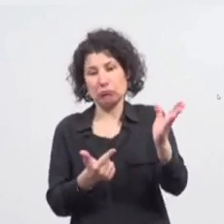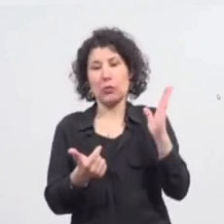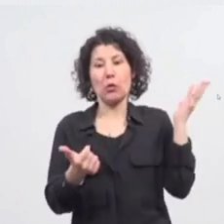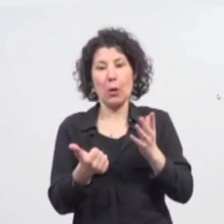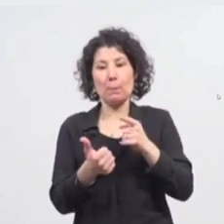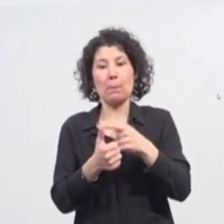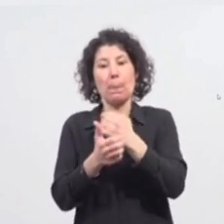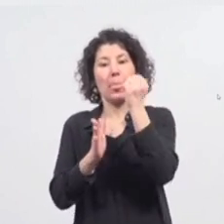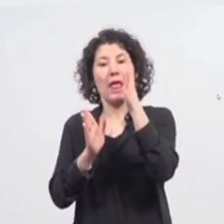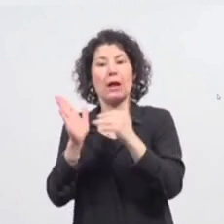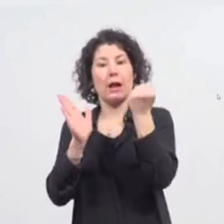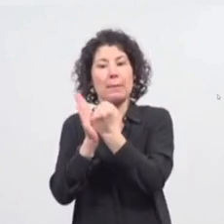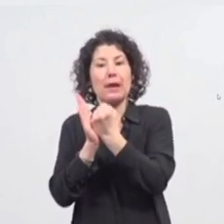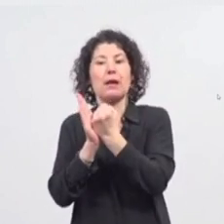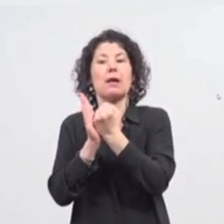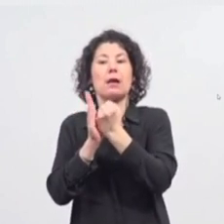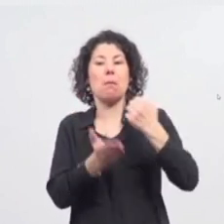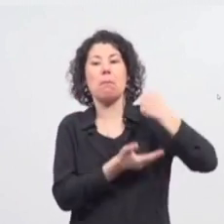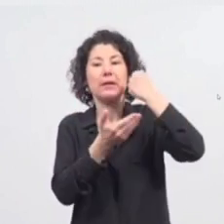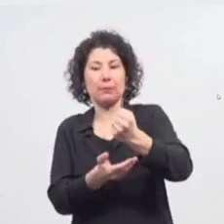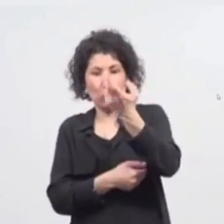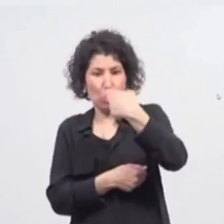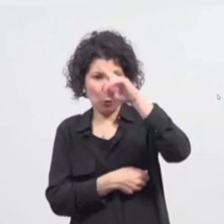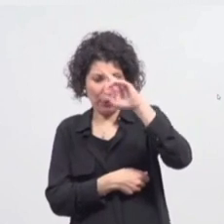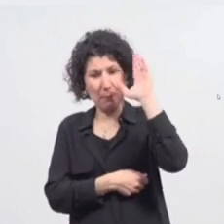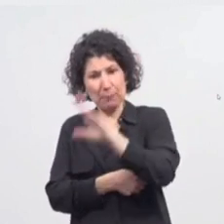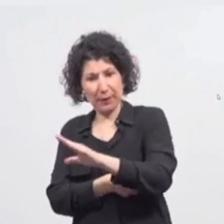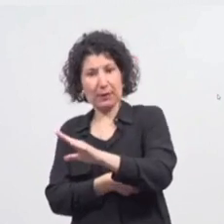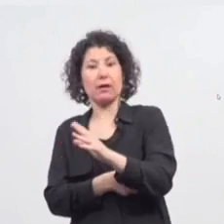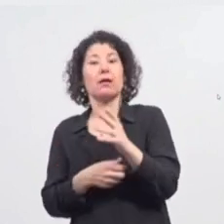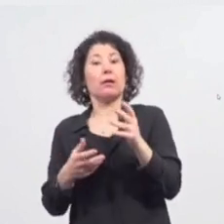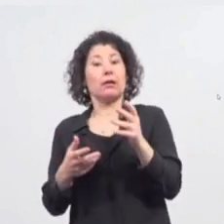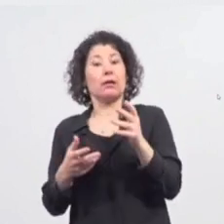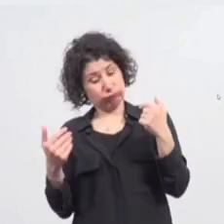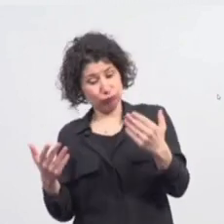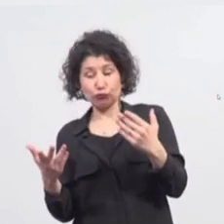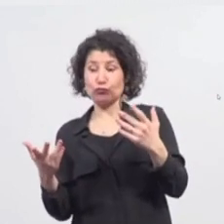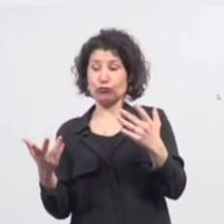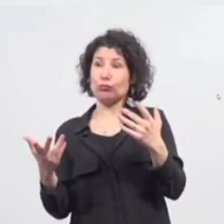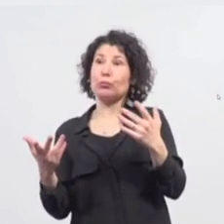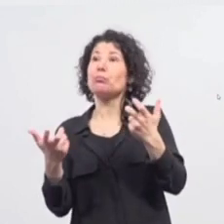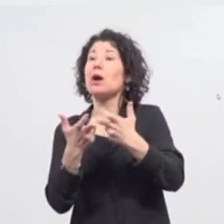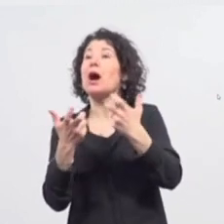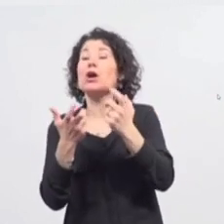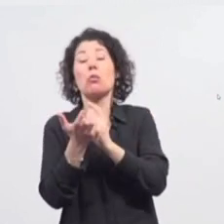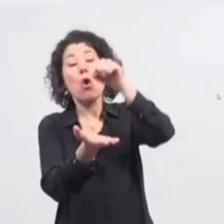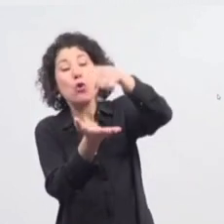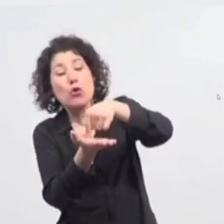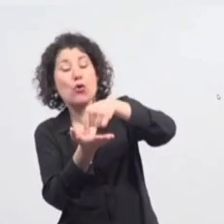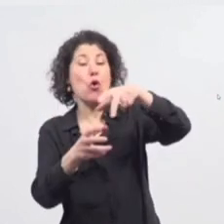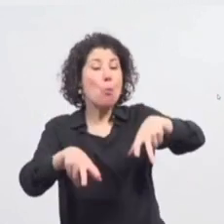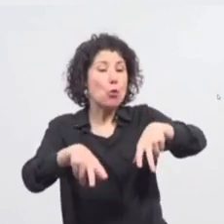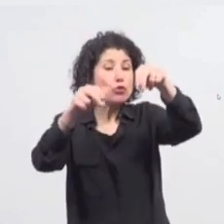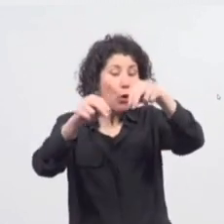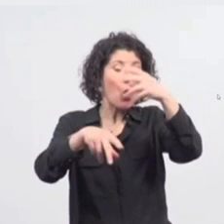du patrimoine européen. C'est une initiative qui met à l'honneur des lieux, sites, monuments qui célèbrent